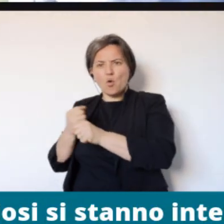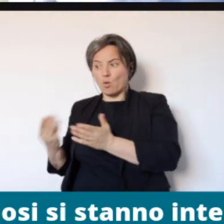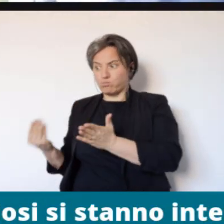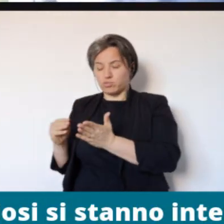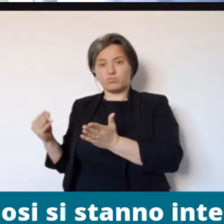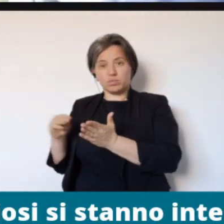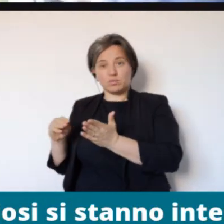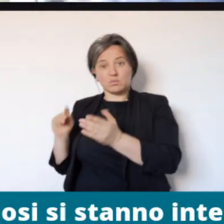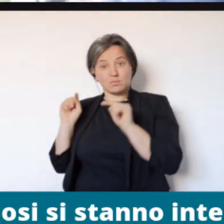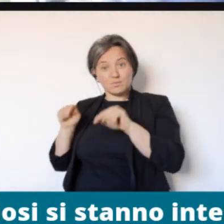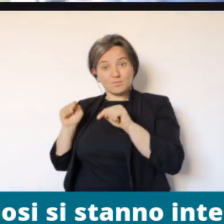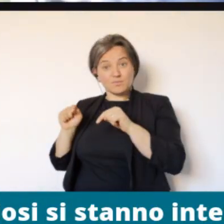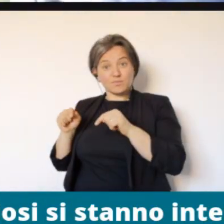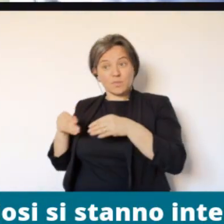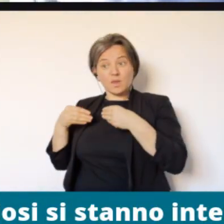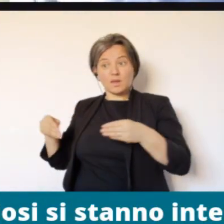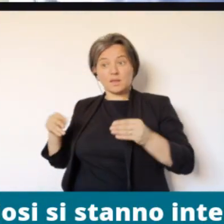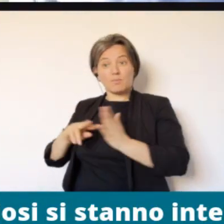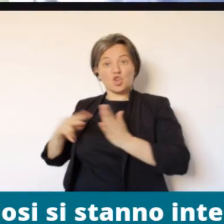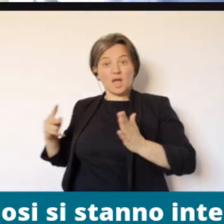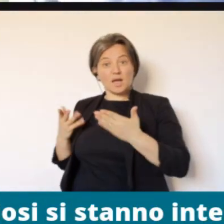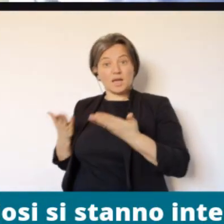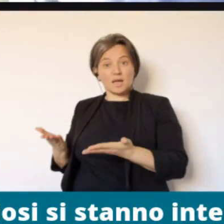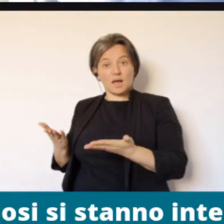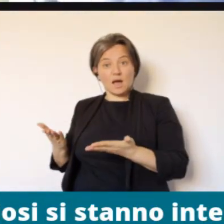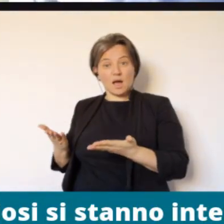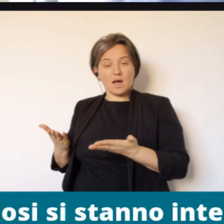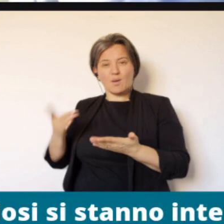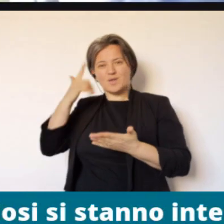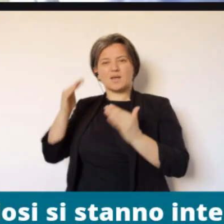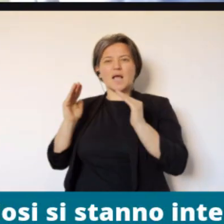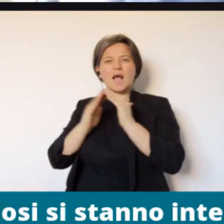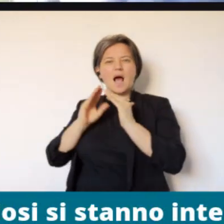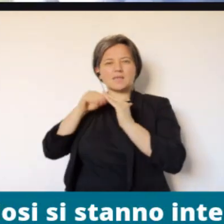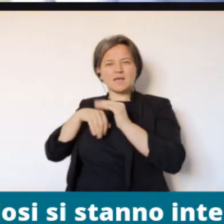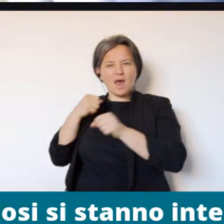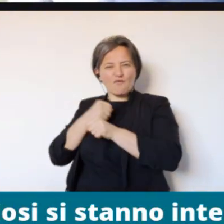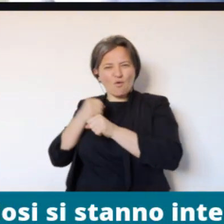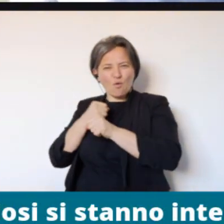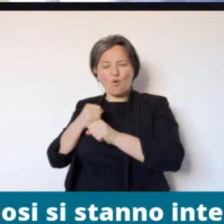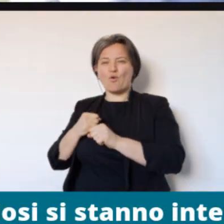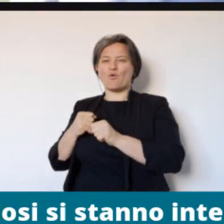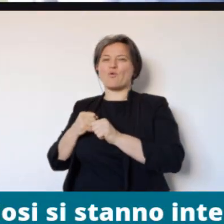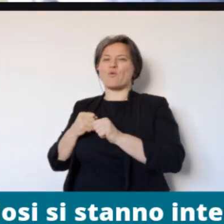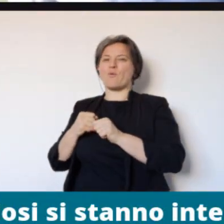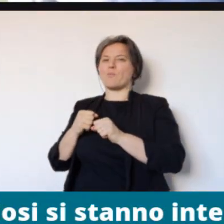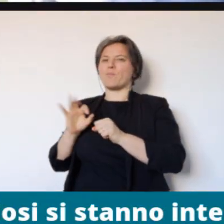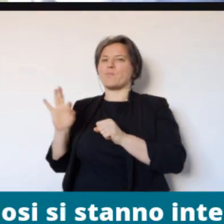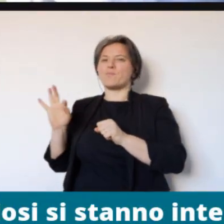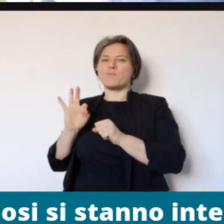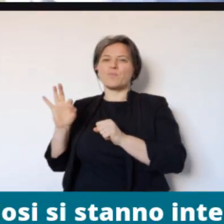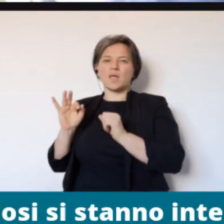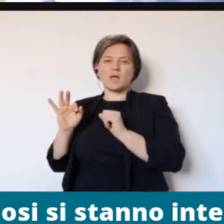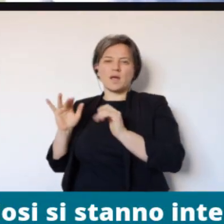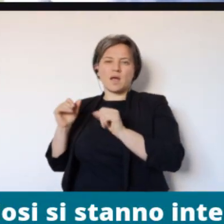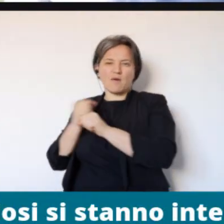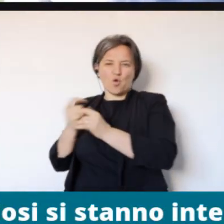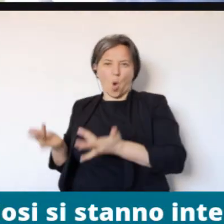lavoro, però sono pratiche di tecnica, lo smart working